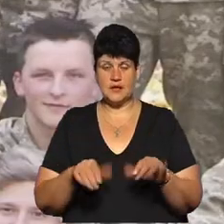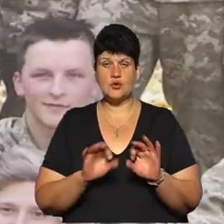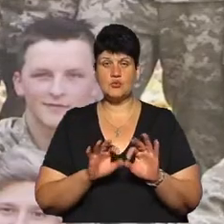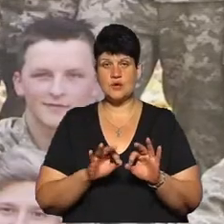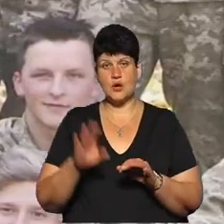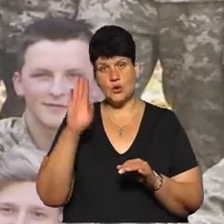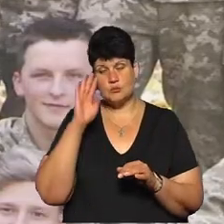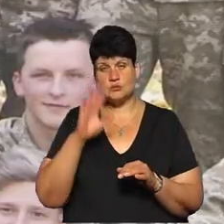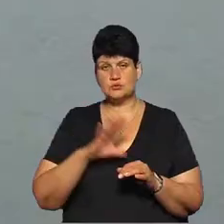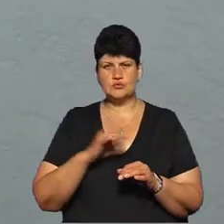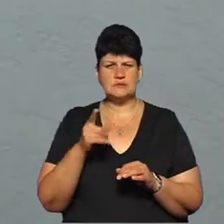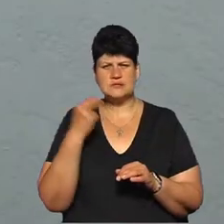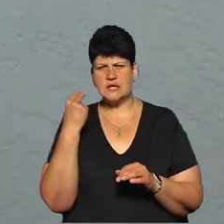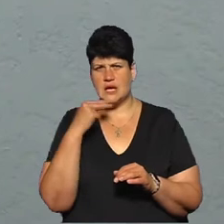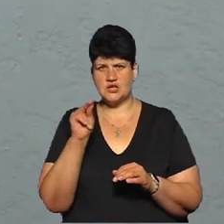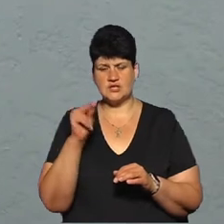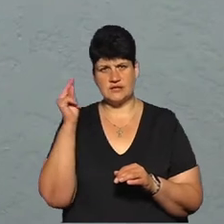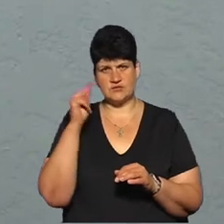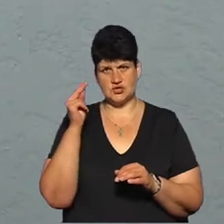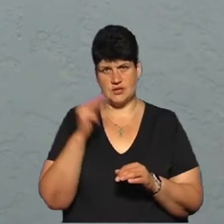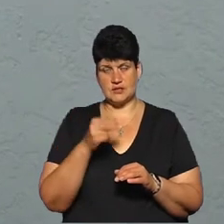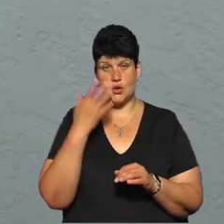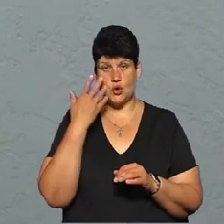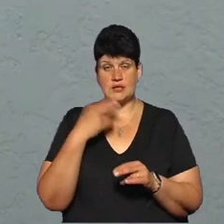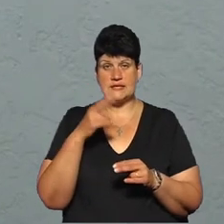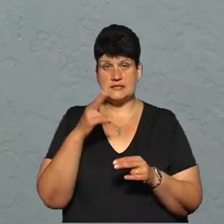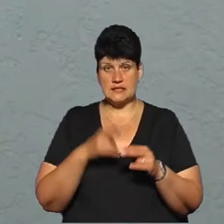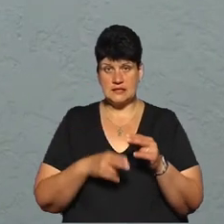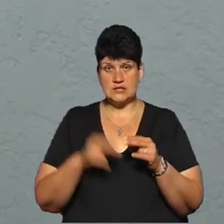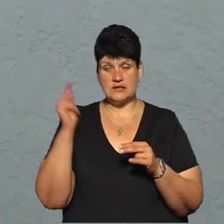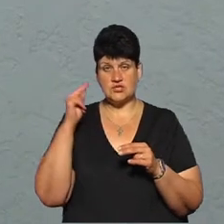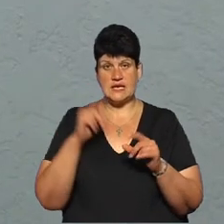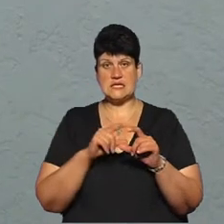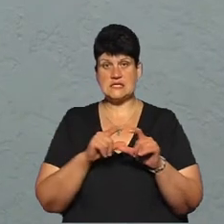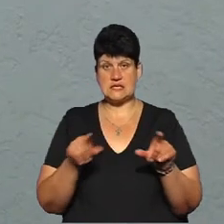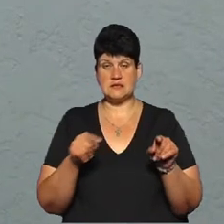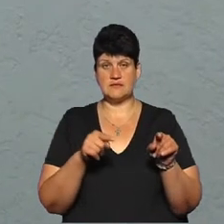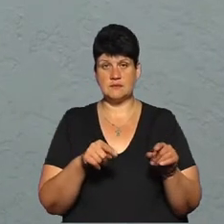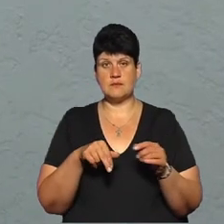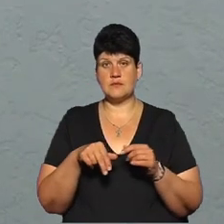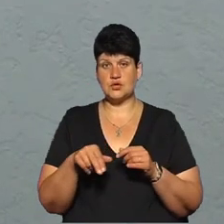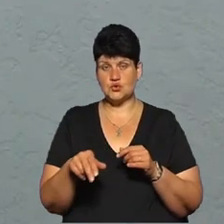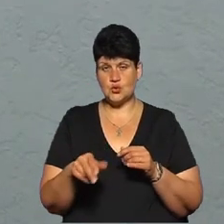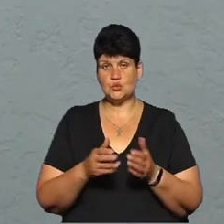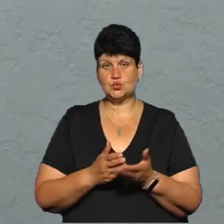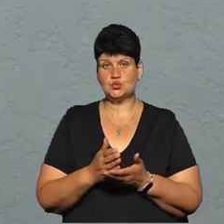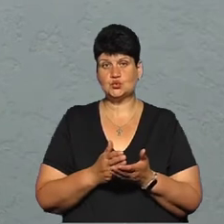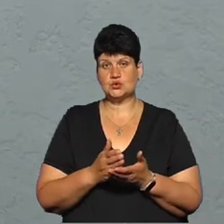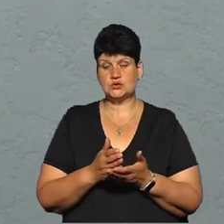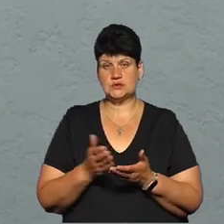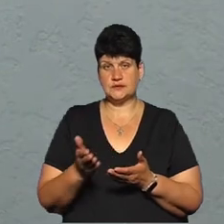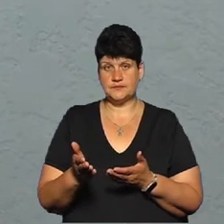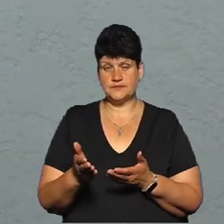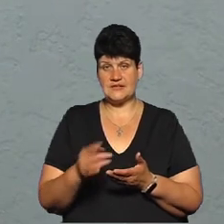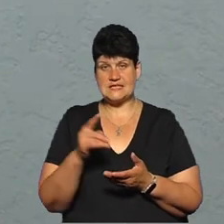із кращих у навчанні. Коли закінчив він навчальний заклад, він пішов служити за